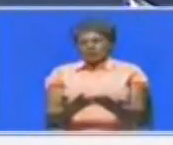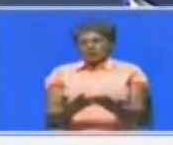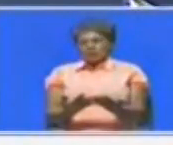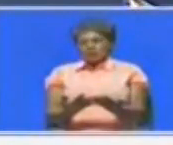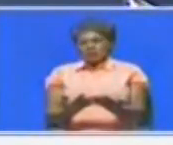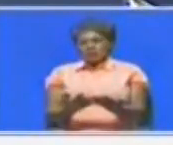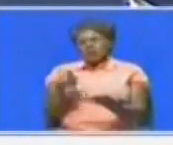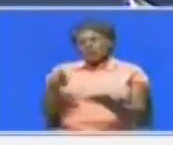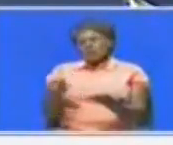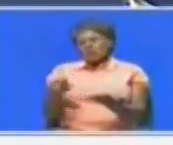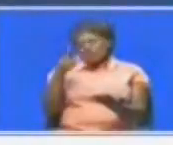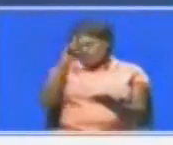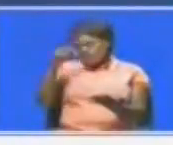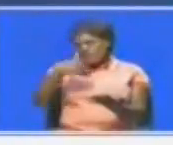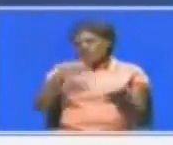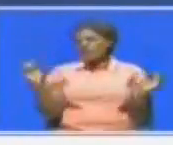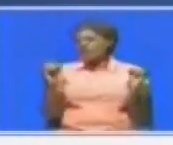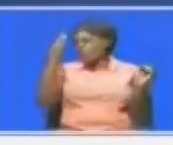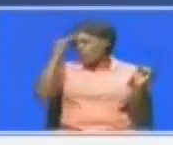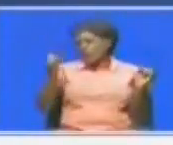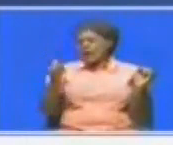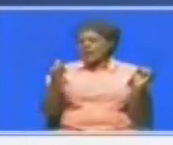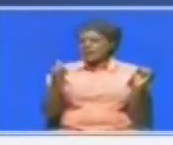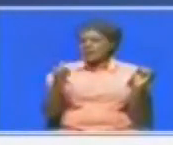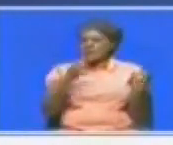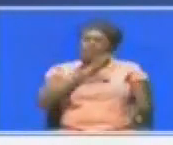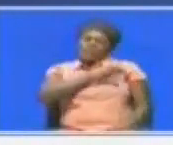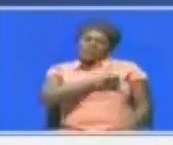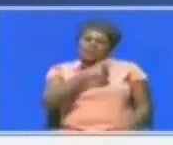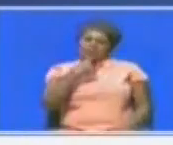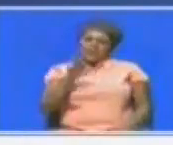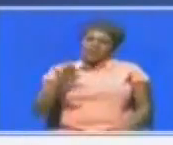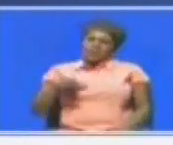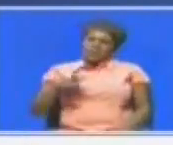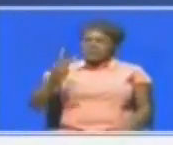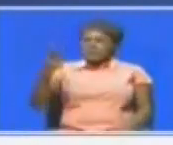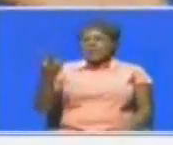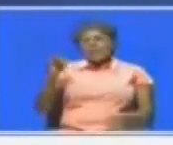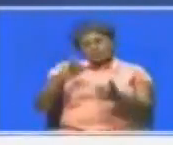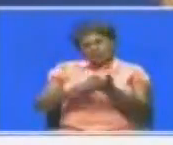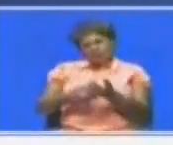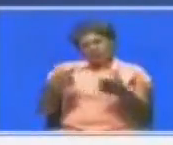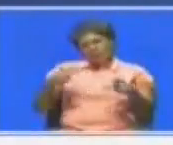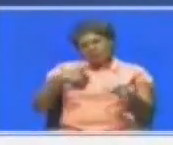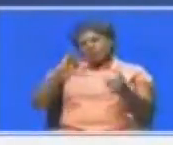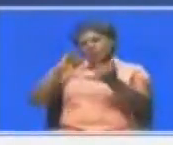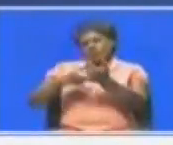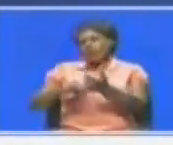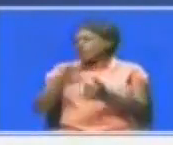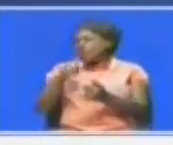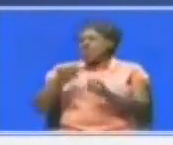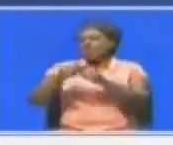wako. Kwa nini mnajikoseshia heshima? Tulia, mwambie mke wako, jamani kama nataka mke wa pili acha nioe. Lakini si mambo tunaona kwa